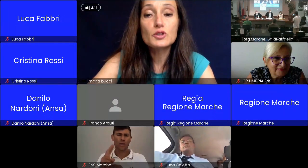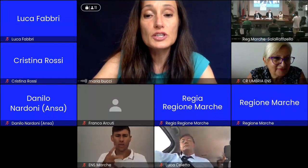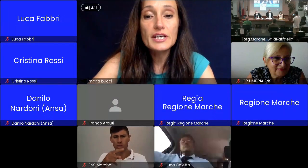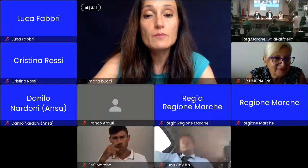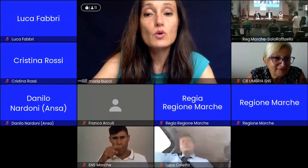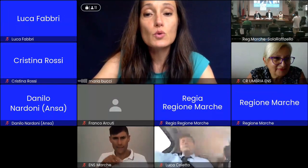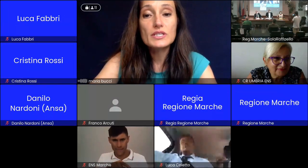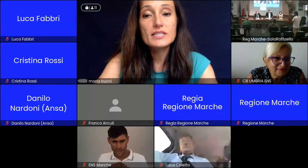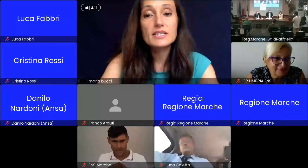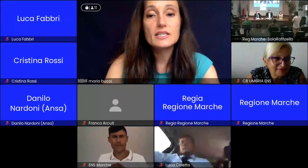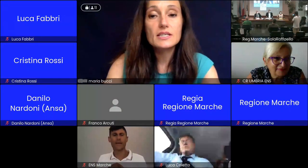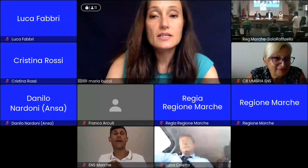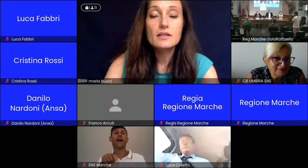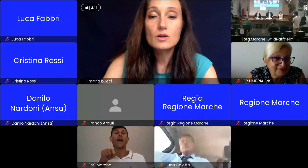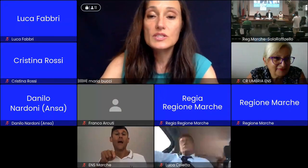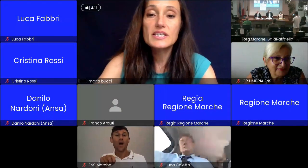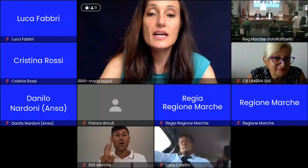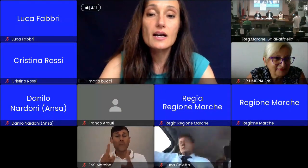Inizialmente forniremo